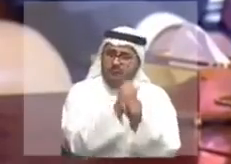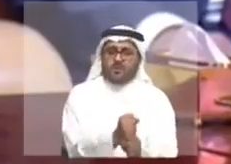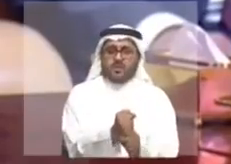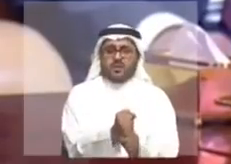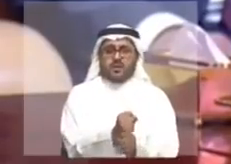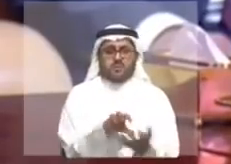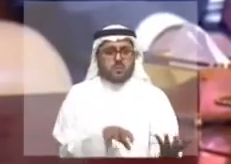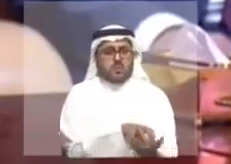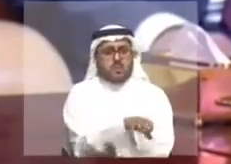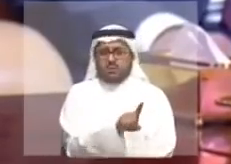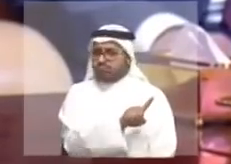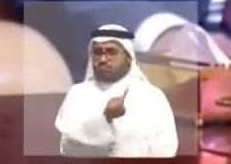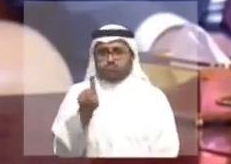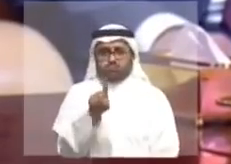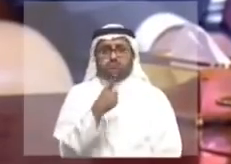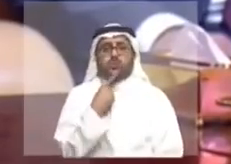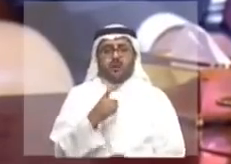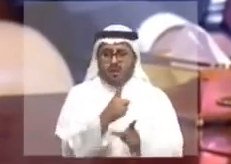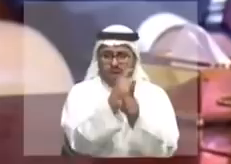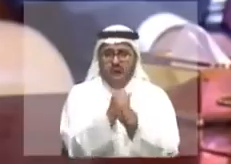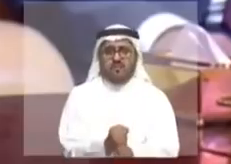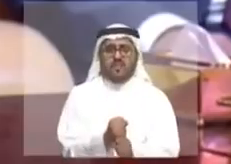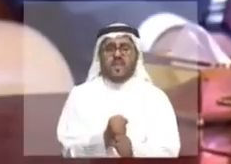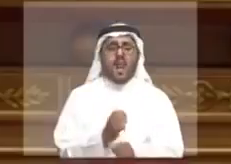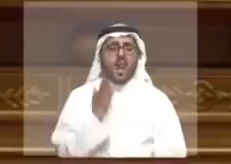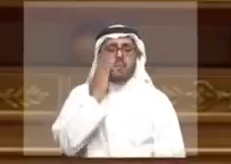الليبية والحفاظ على وحدة ليبيا